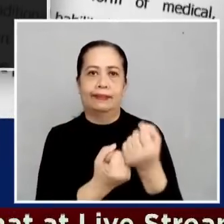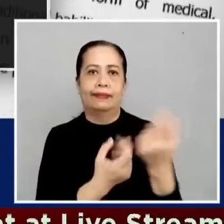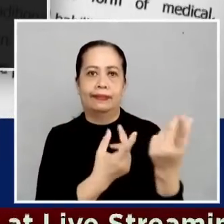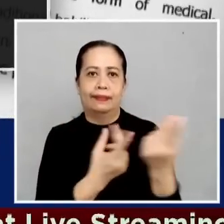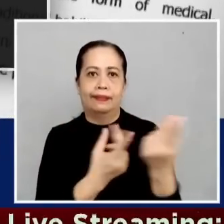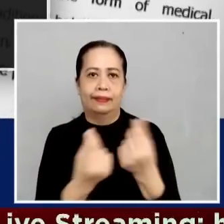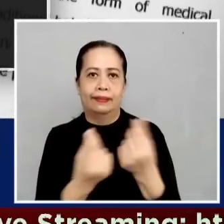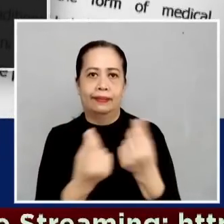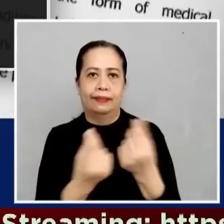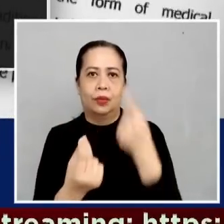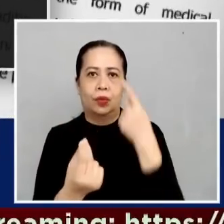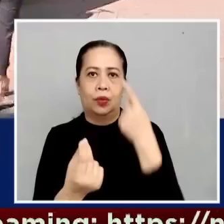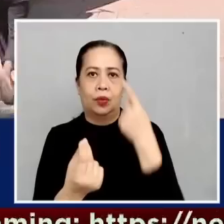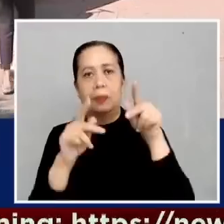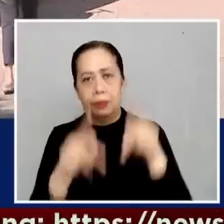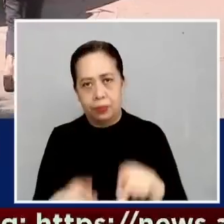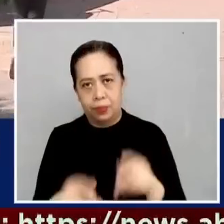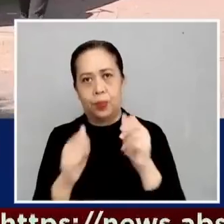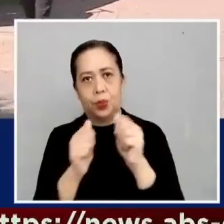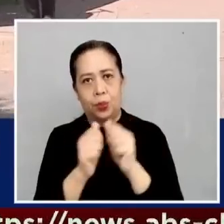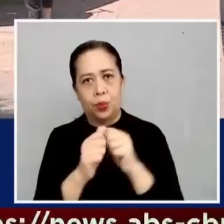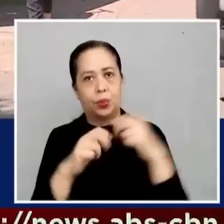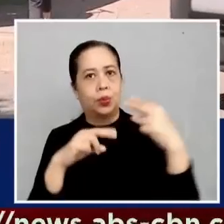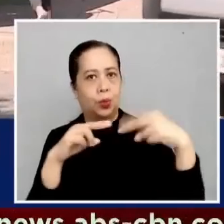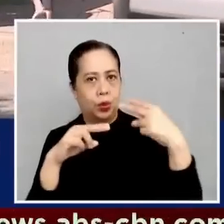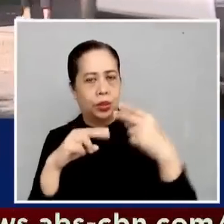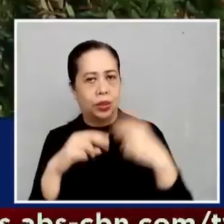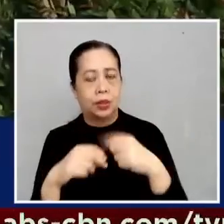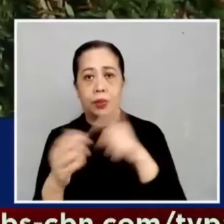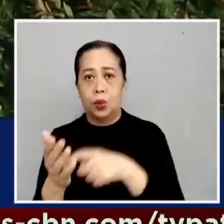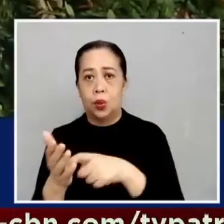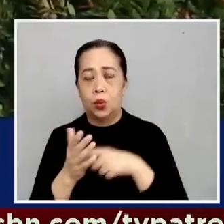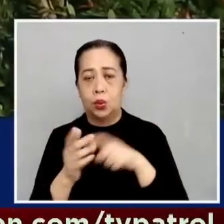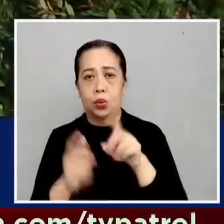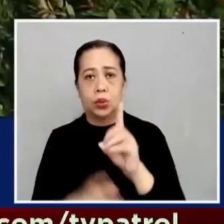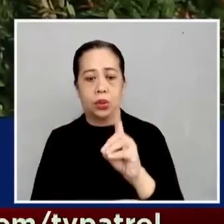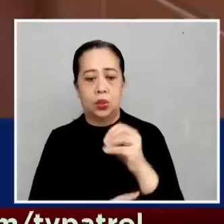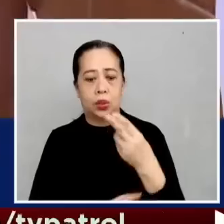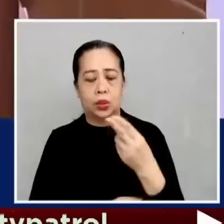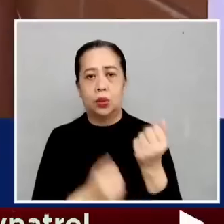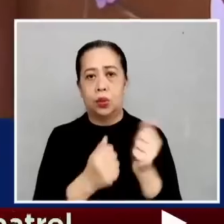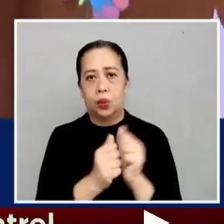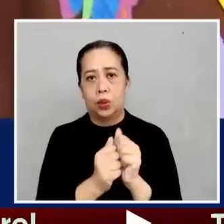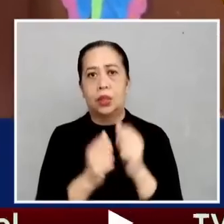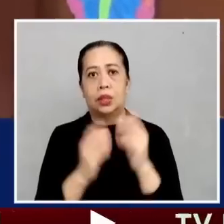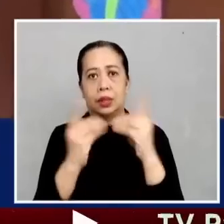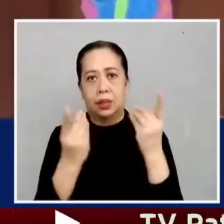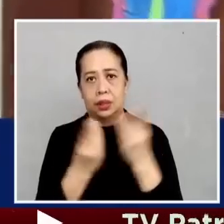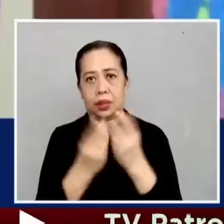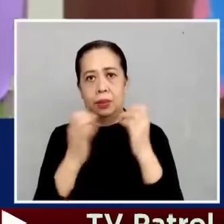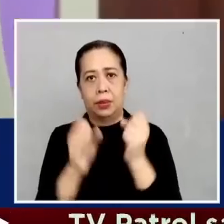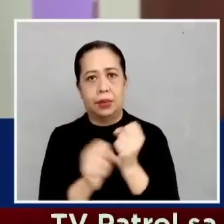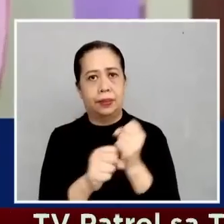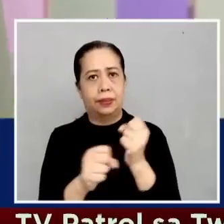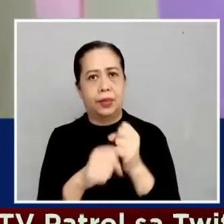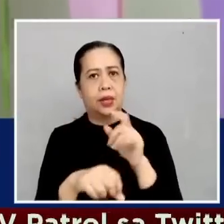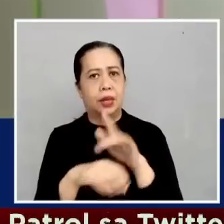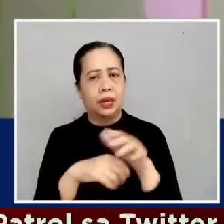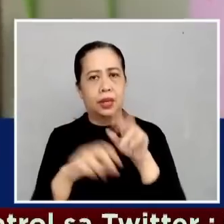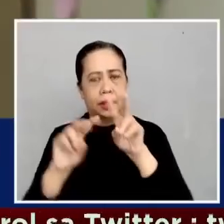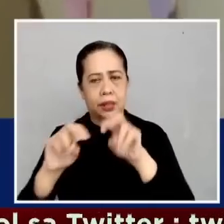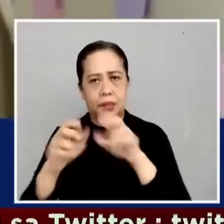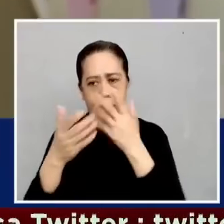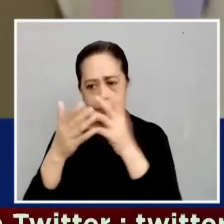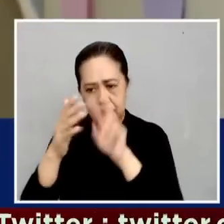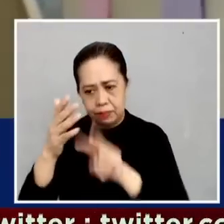para sa persons with autism. Minamandato rin ng DOH katuwangang DepEd na bumuod ng early screening program